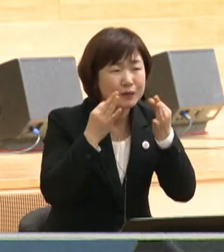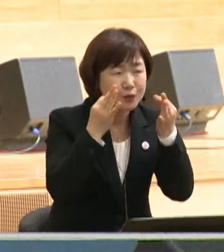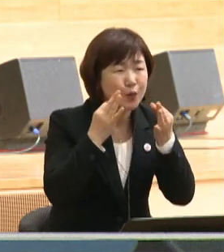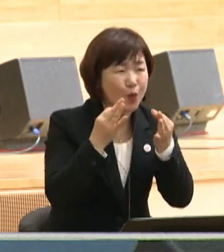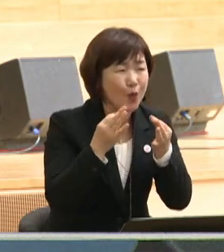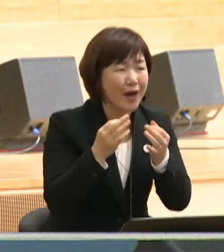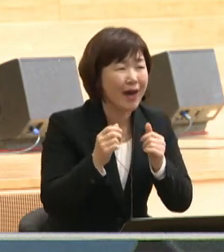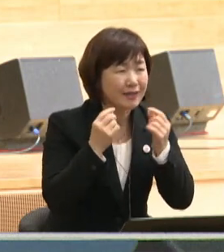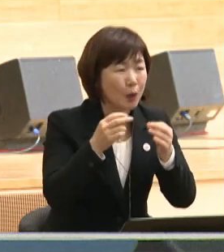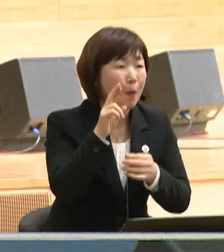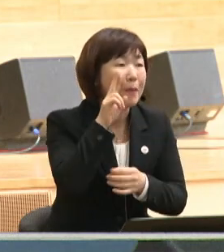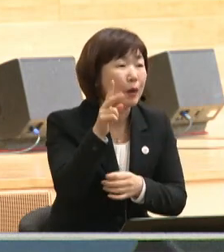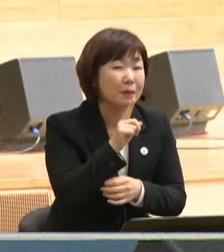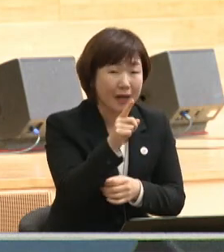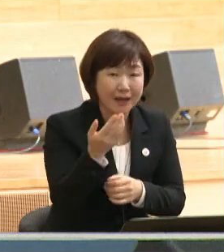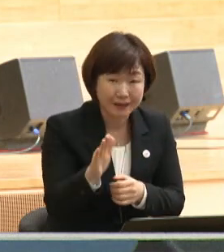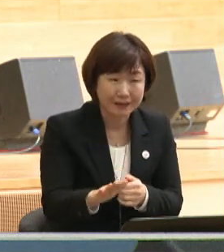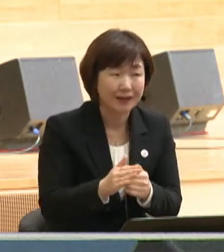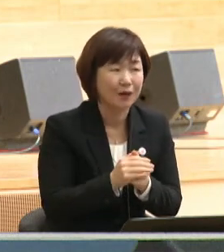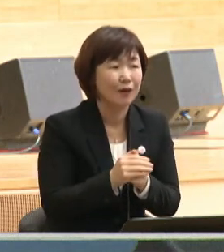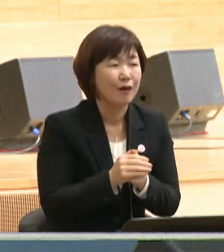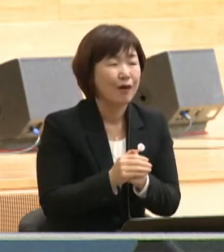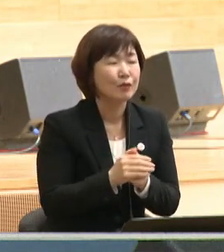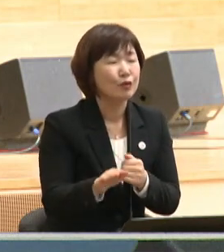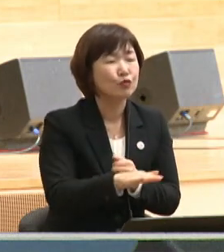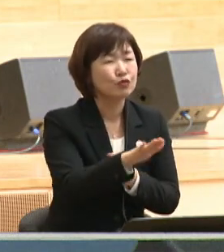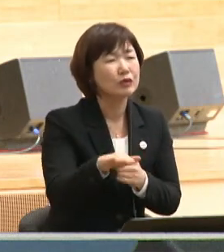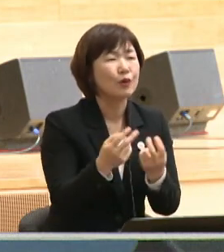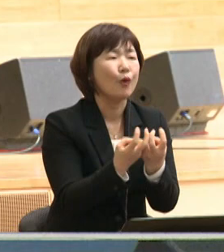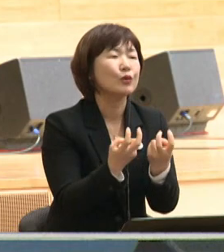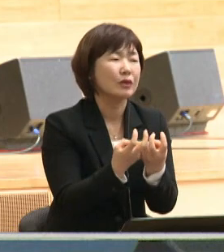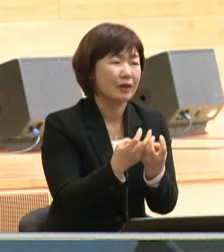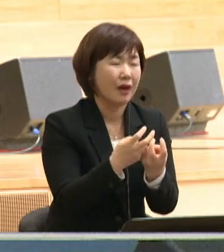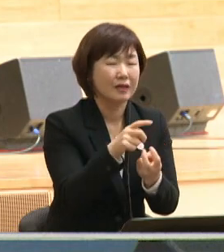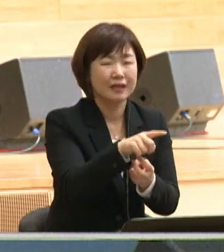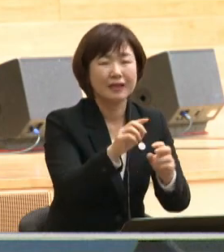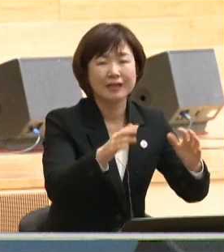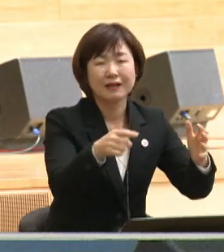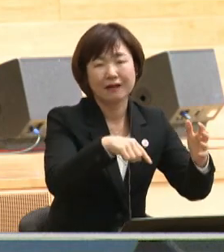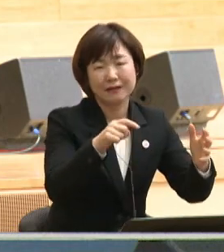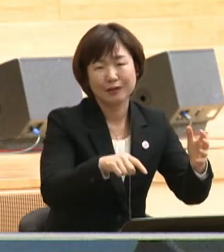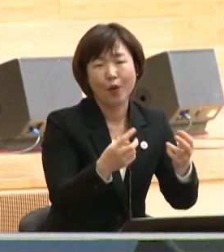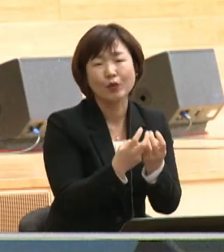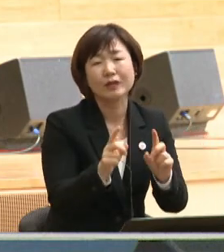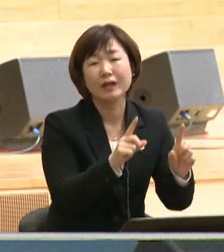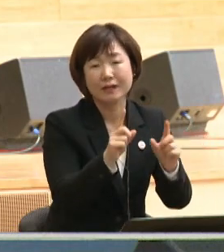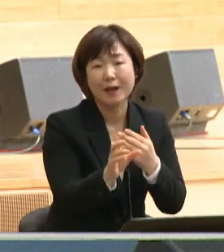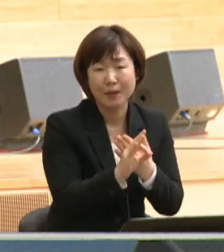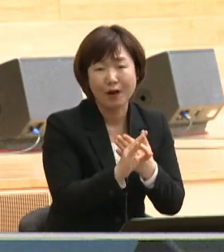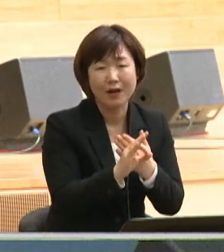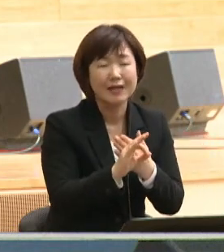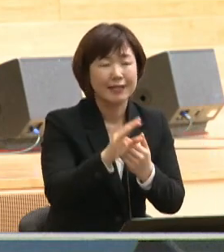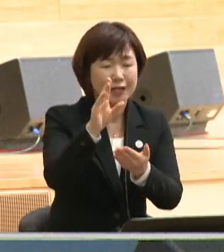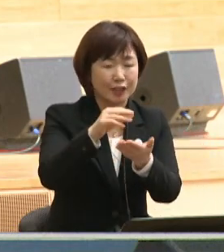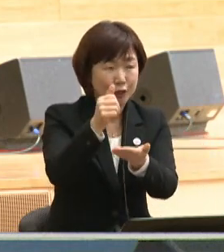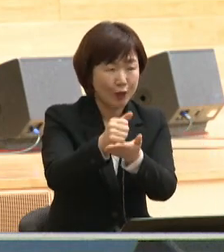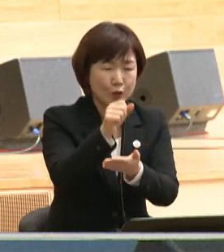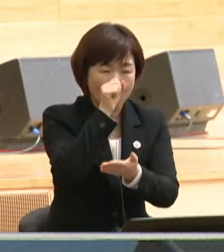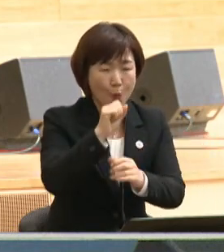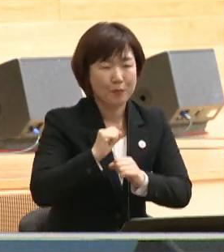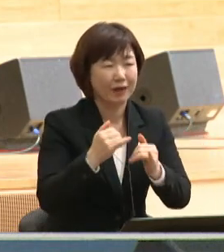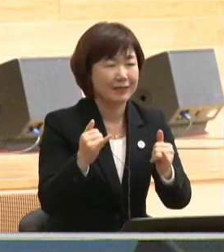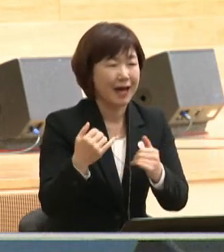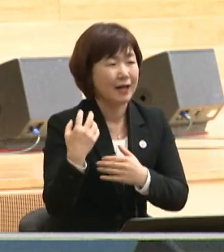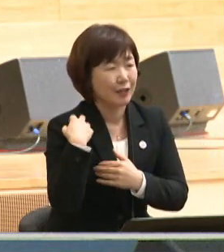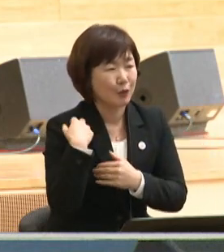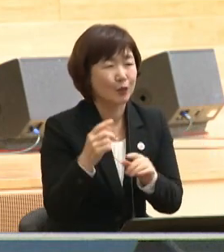말하는데 그렇다면 우리는이 세상 속에서 어떤 모양으로 살아가야 그리스도의 군사처럼 살아갈